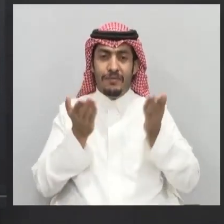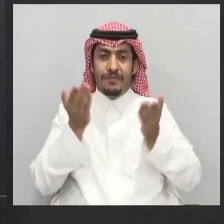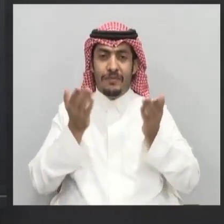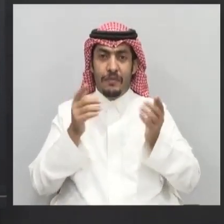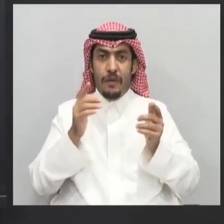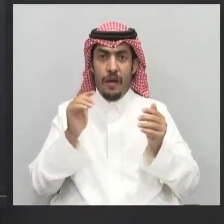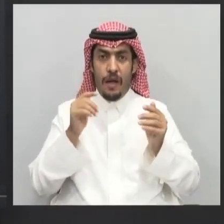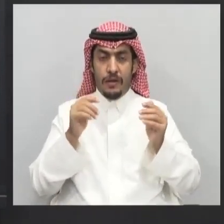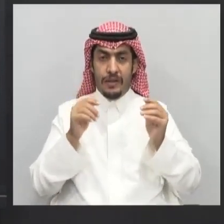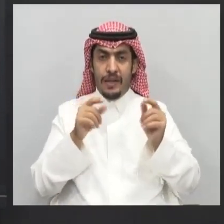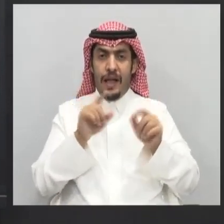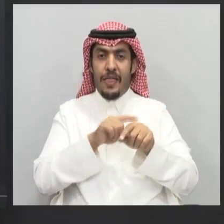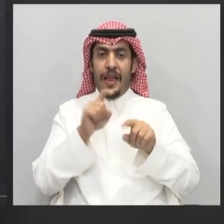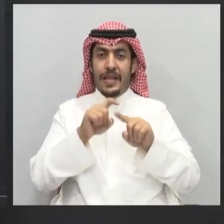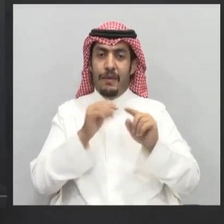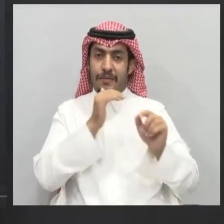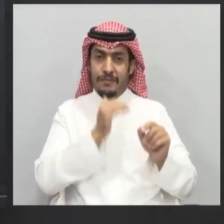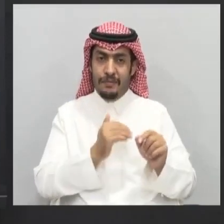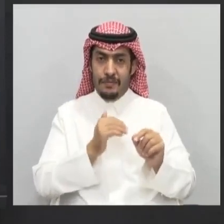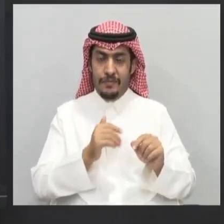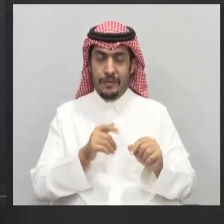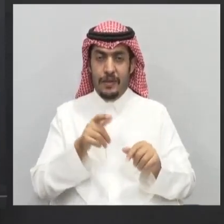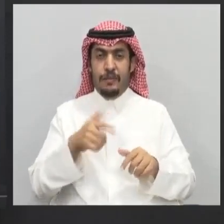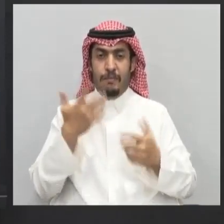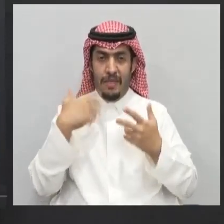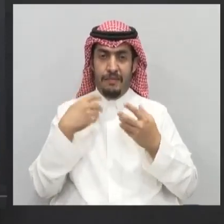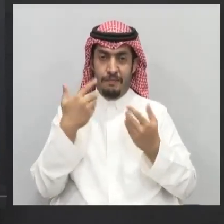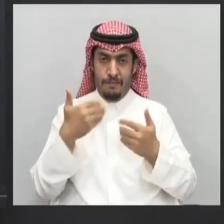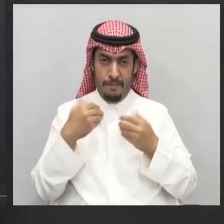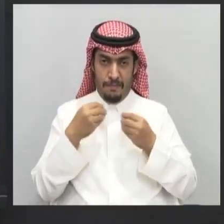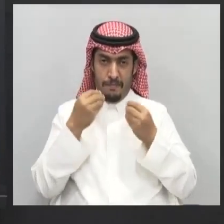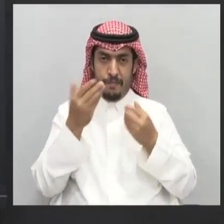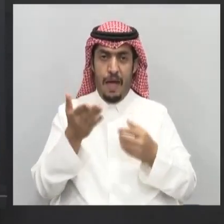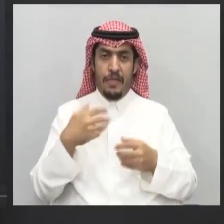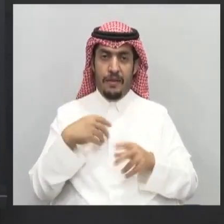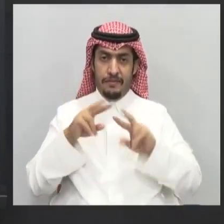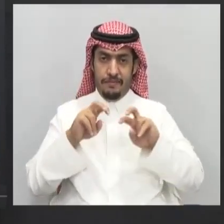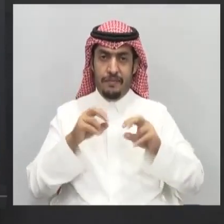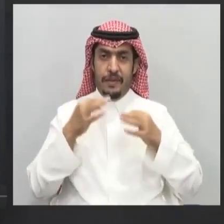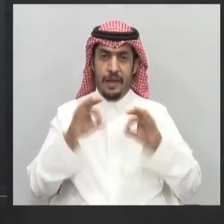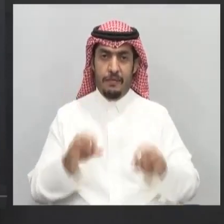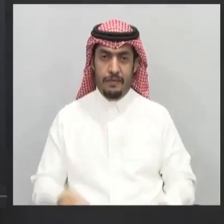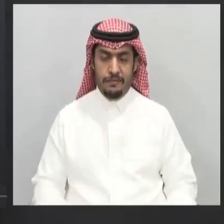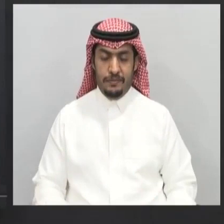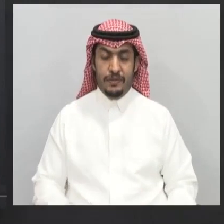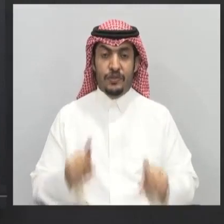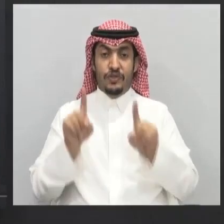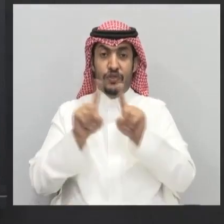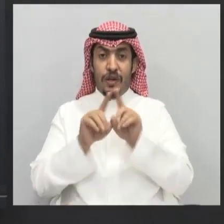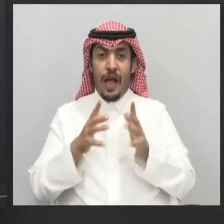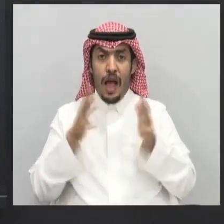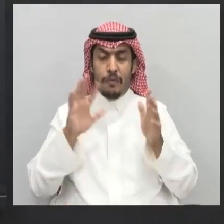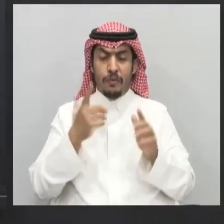مع الاكبر فهو اقل درجه منه كما سنعلم بعد ذلك بعد قليل باذن الله سبحانه وتعالى فالشرك الاكبر